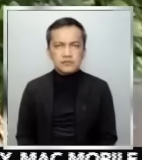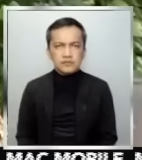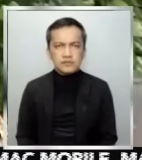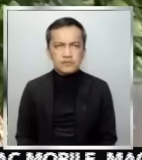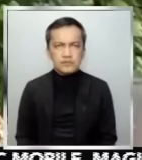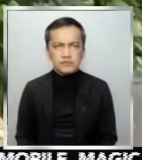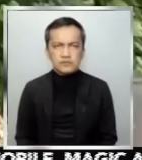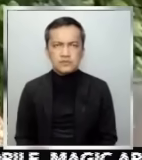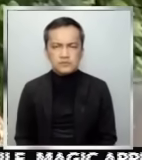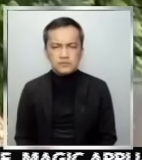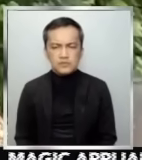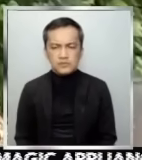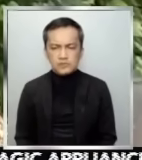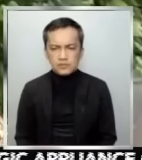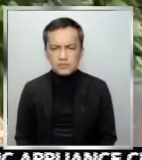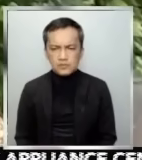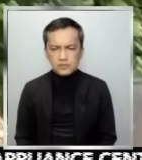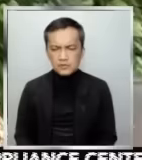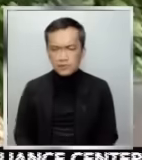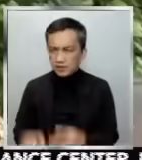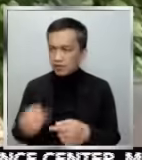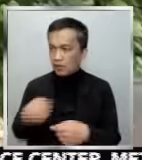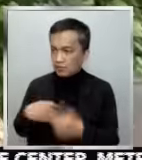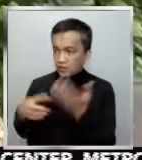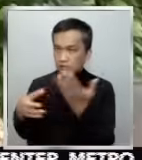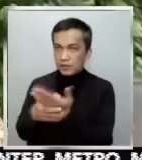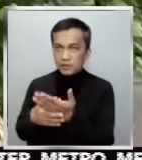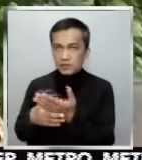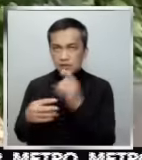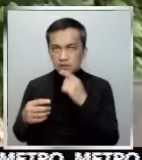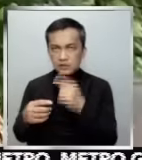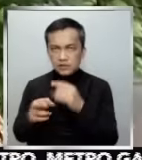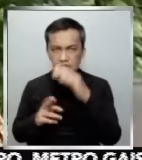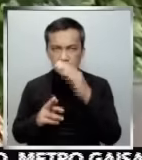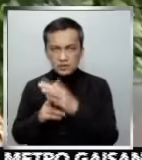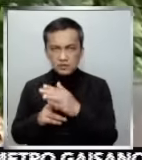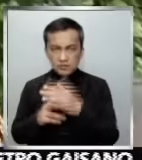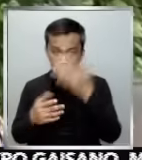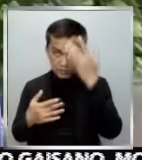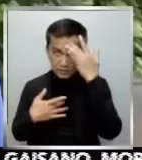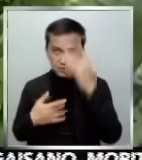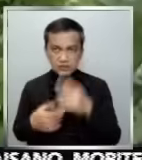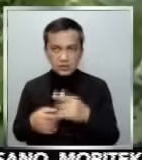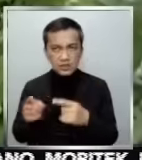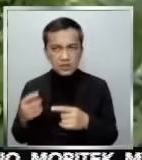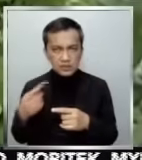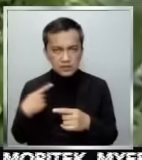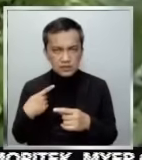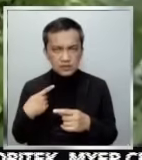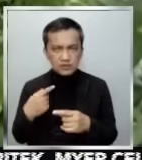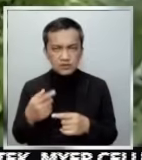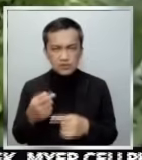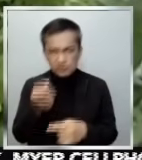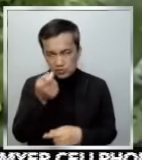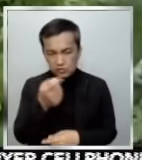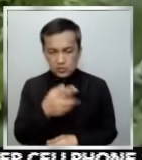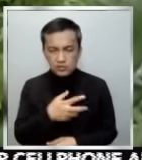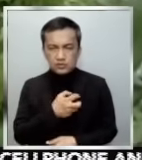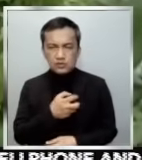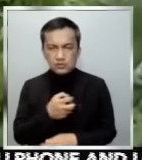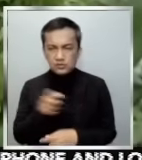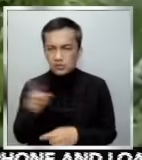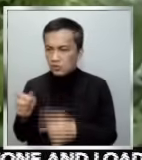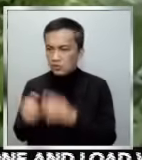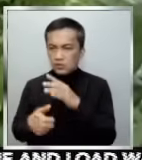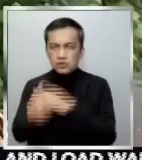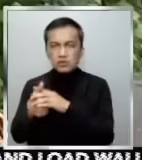magfile po ako ng retirement dahil sa nagkaroon po ako ng sakit at nagkaroon po ako ng m stroke doun lang po lumabas yung Ah